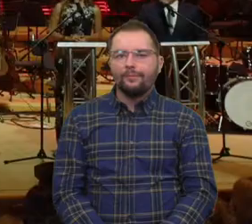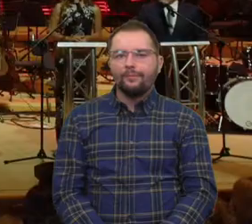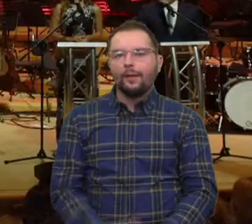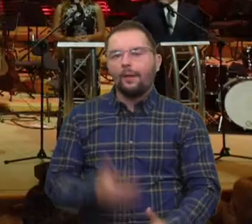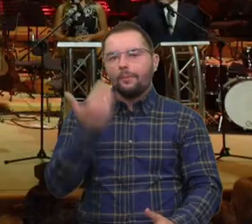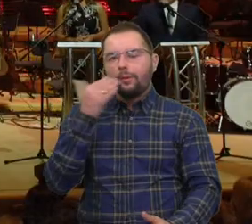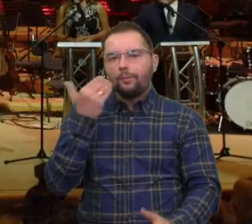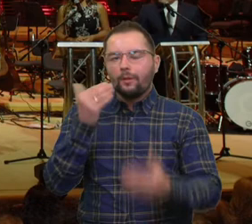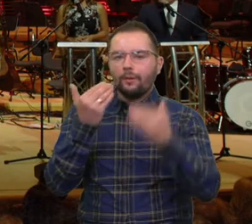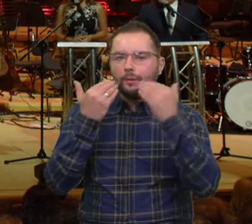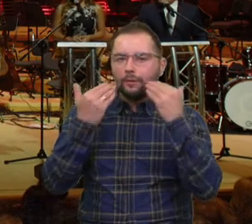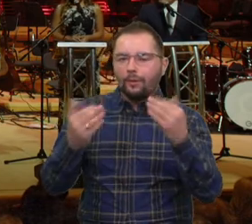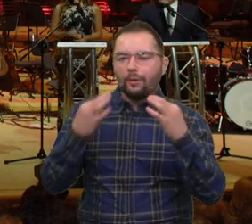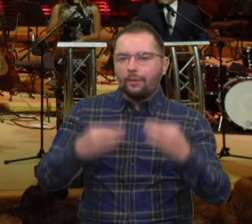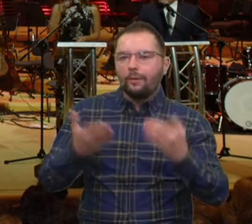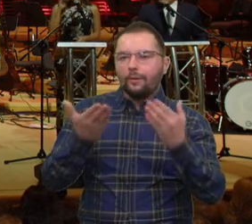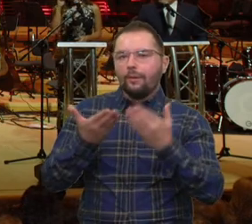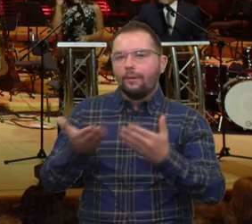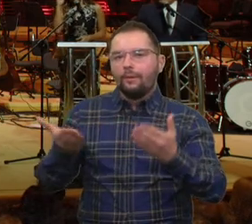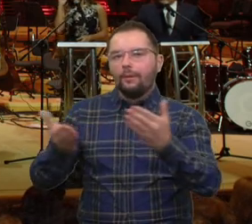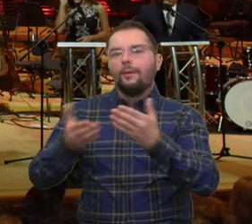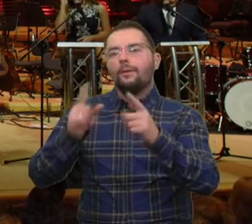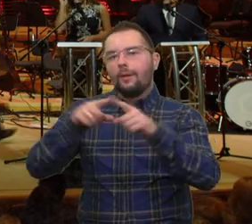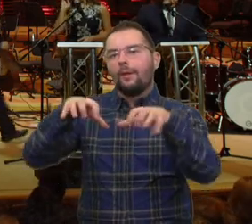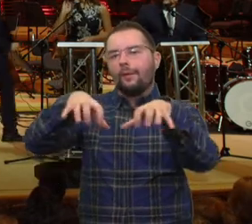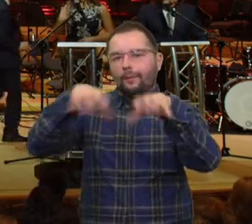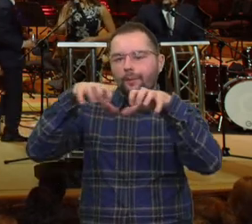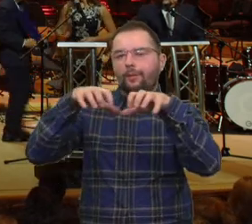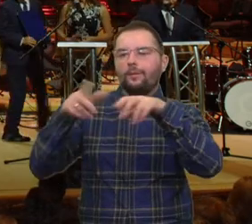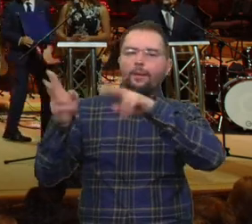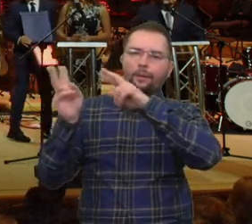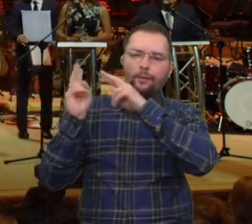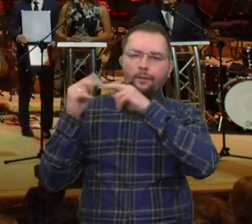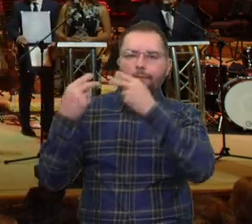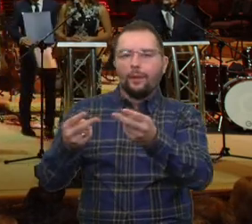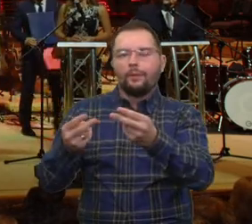Bardzo dziękujemy. Zechcą państwo zająć miejsce na widowni.